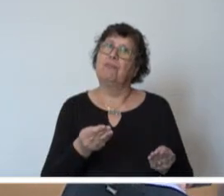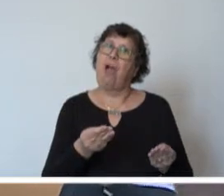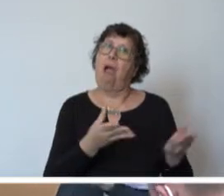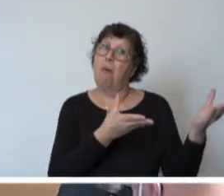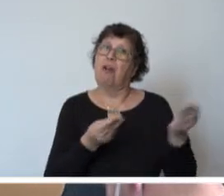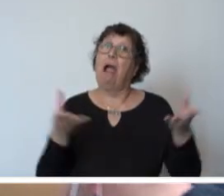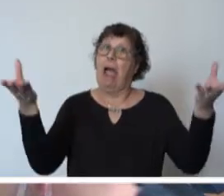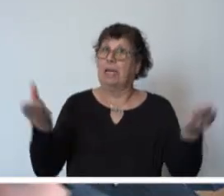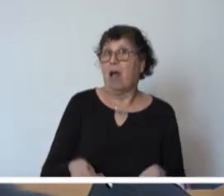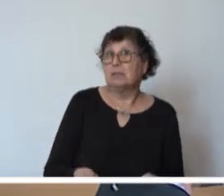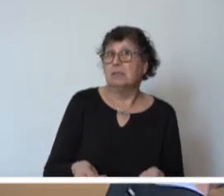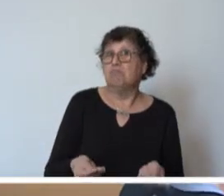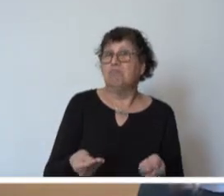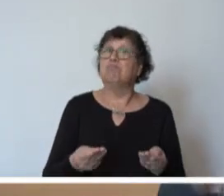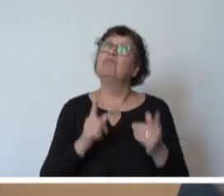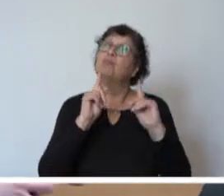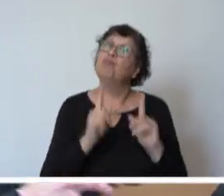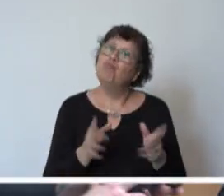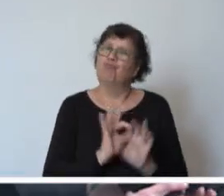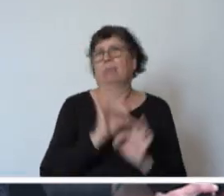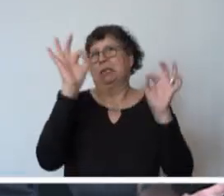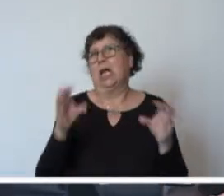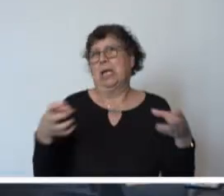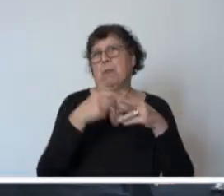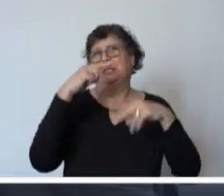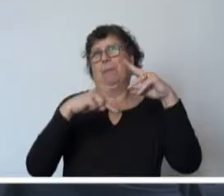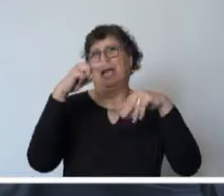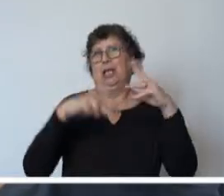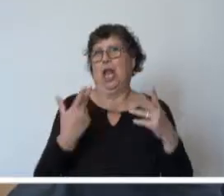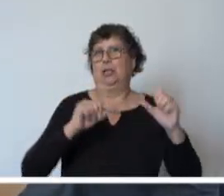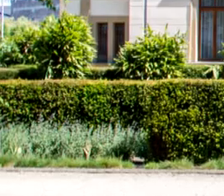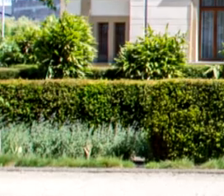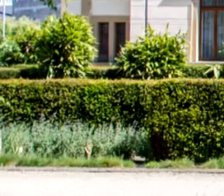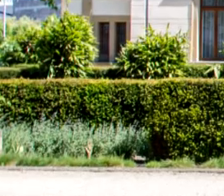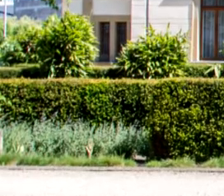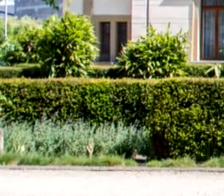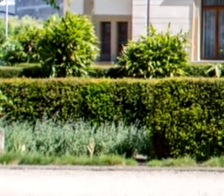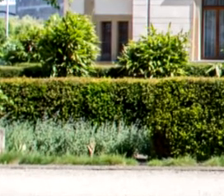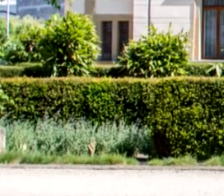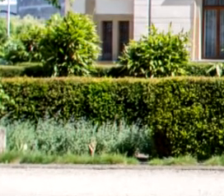wir dann die Möglichkeit zum besseren gemeinsamen Kennenlernen haben. Vielen Dank.